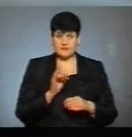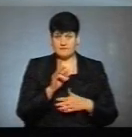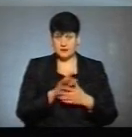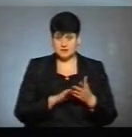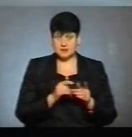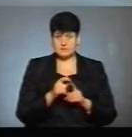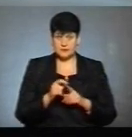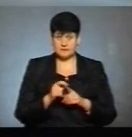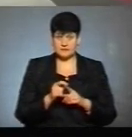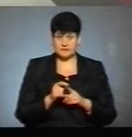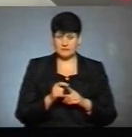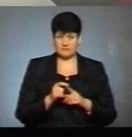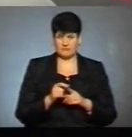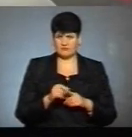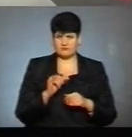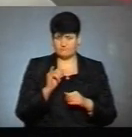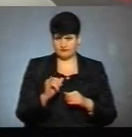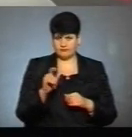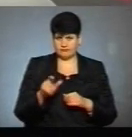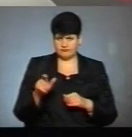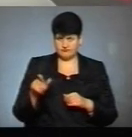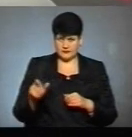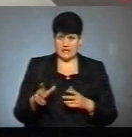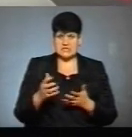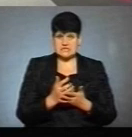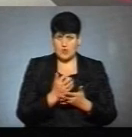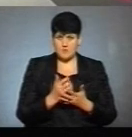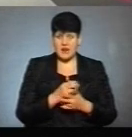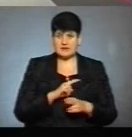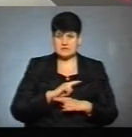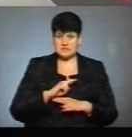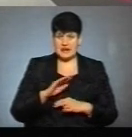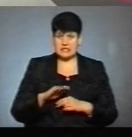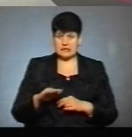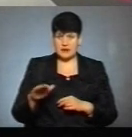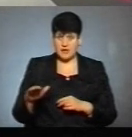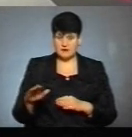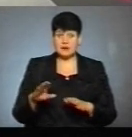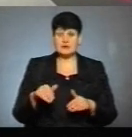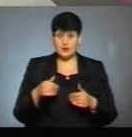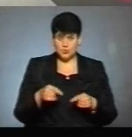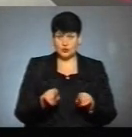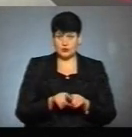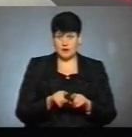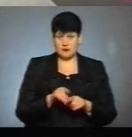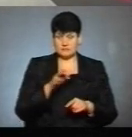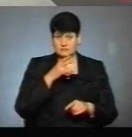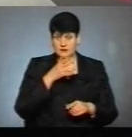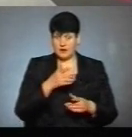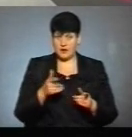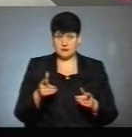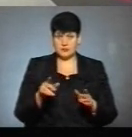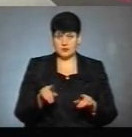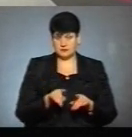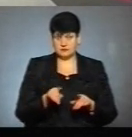слово, покидьками, які заробляють на смертях дітей, дають такі самі срока і теж справам